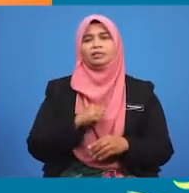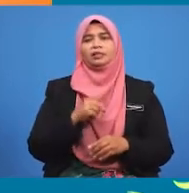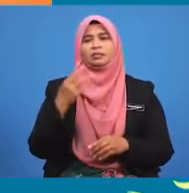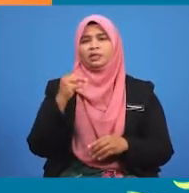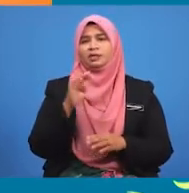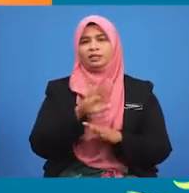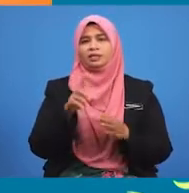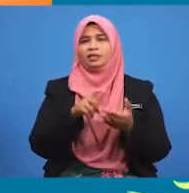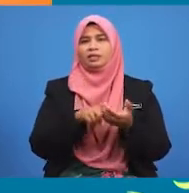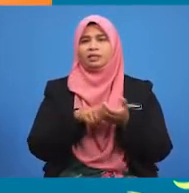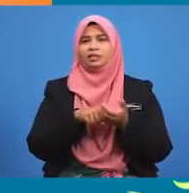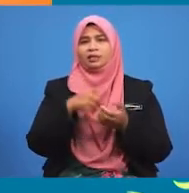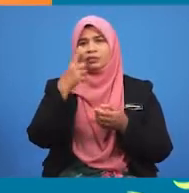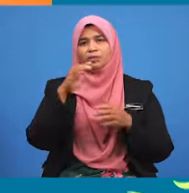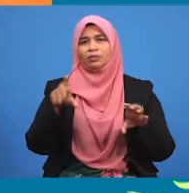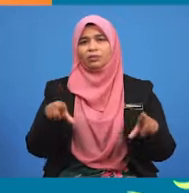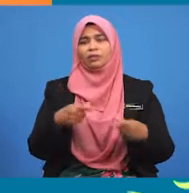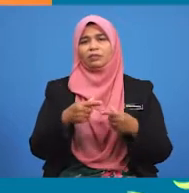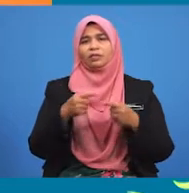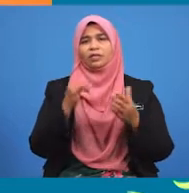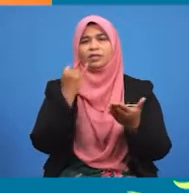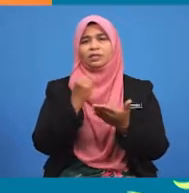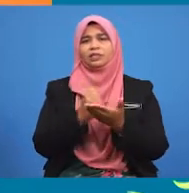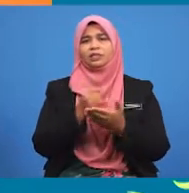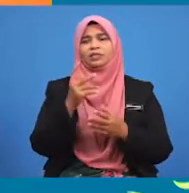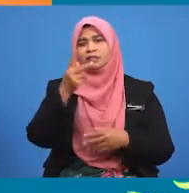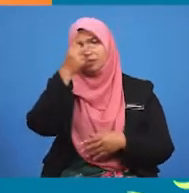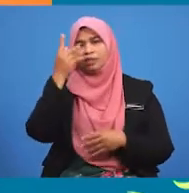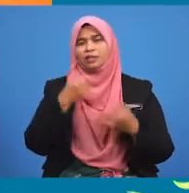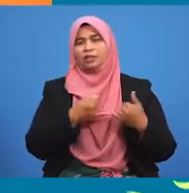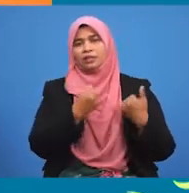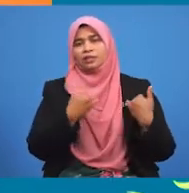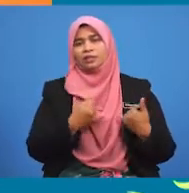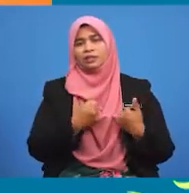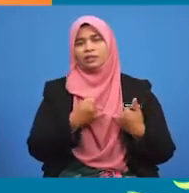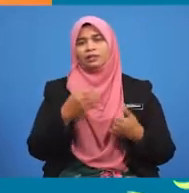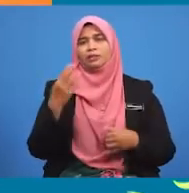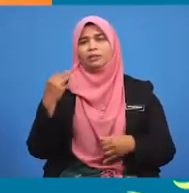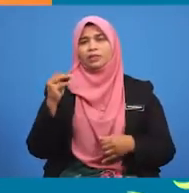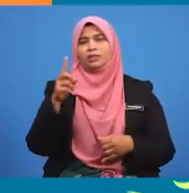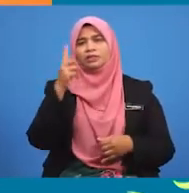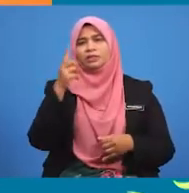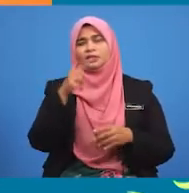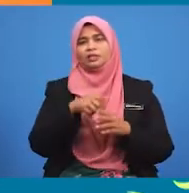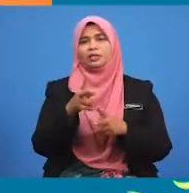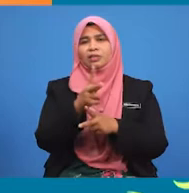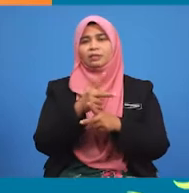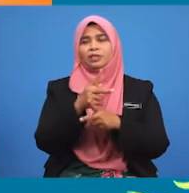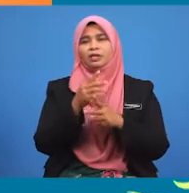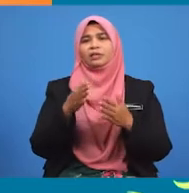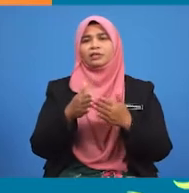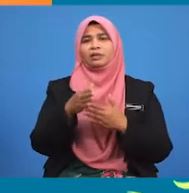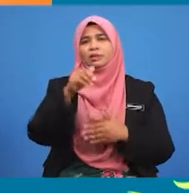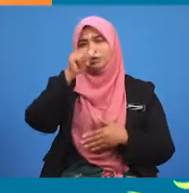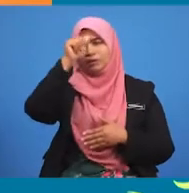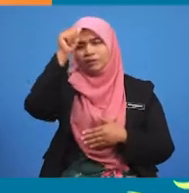untuk melakukan kemaksiatan kerana hati mereka sentiasa dipelihara oleh Allah Subhanahu Wa Taala.